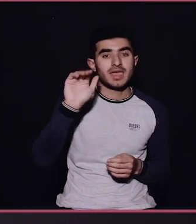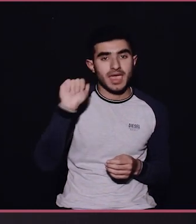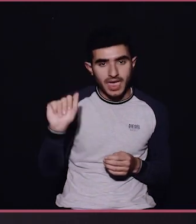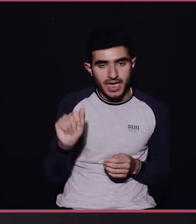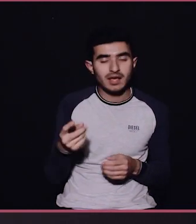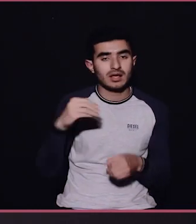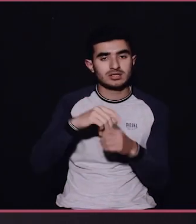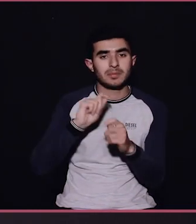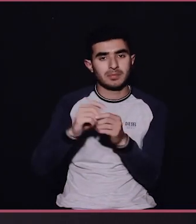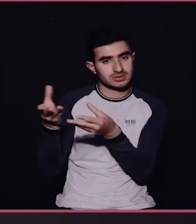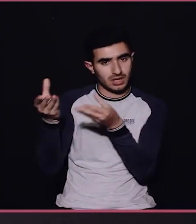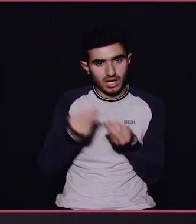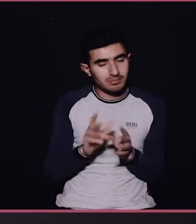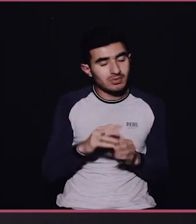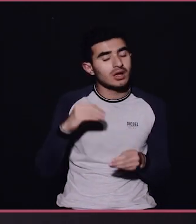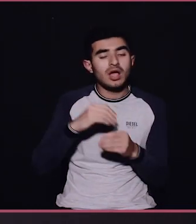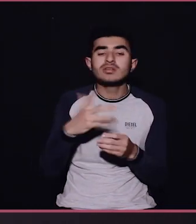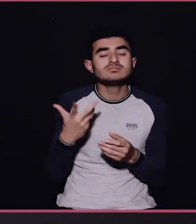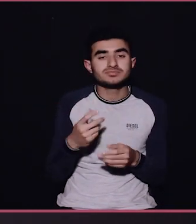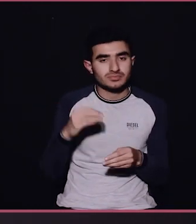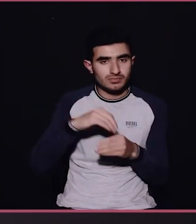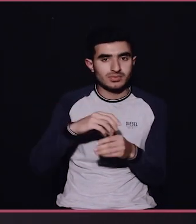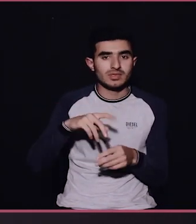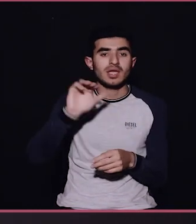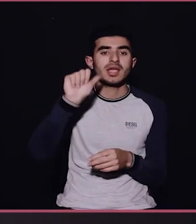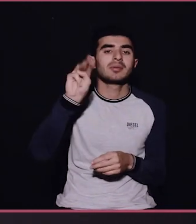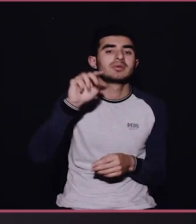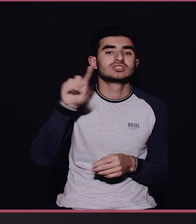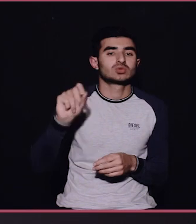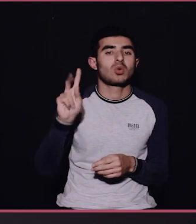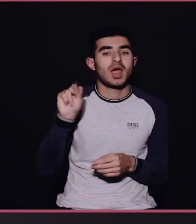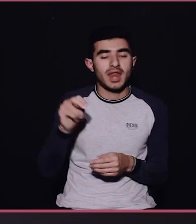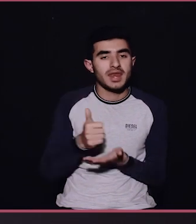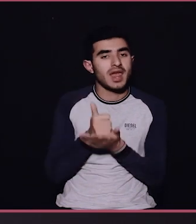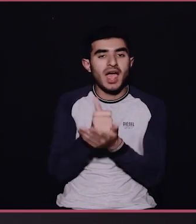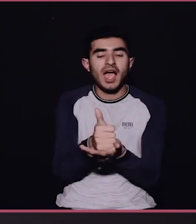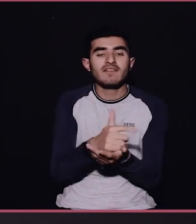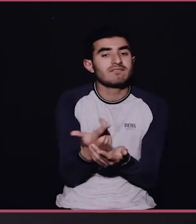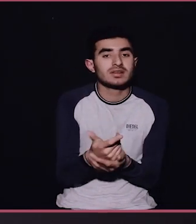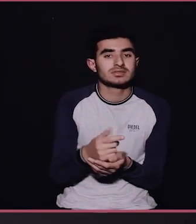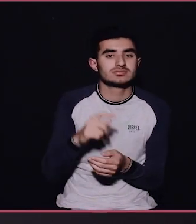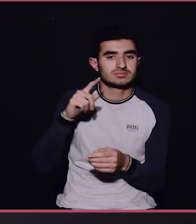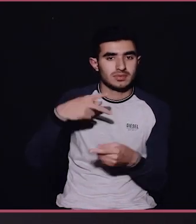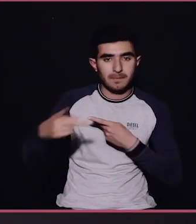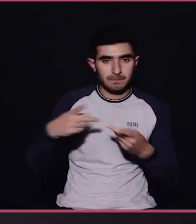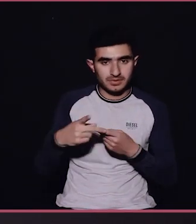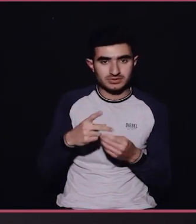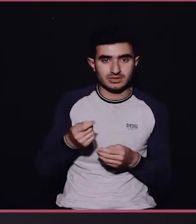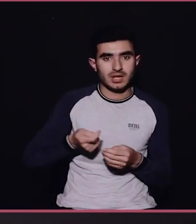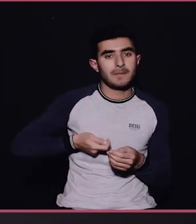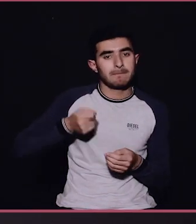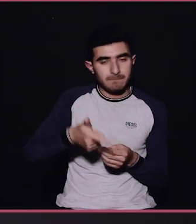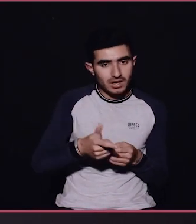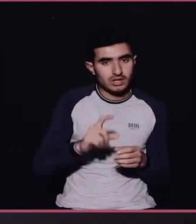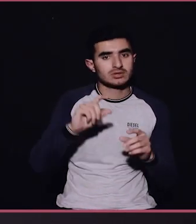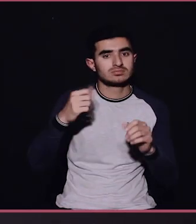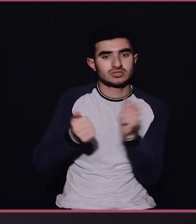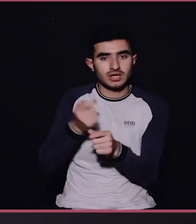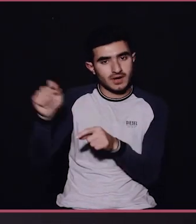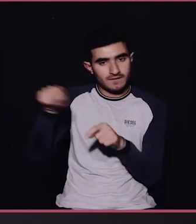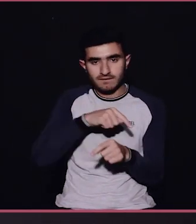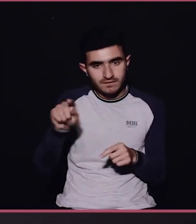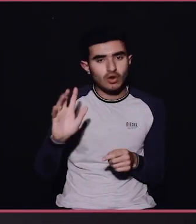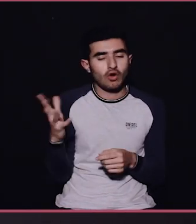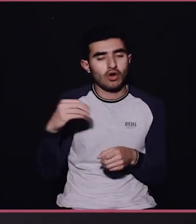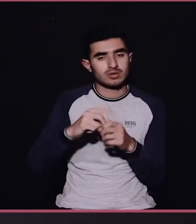इज़ नॉट अ बिग डील. असल इंसेंटिव्स Amazon के कहाँ लाया करते हैं कि जब Amazon का फुलफिलमेंट नेटवर्क पाकिस्तान के अंदर आता है, विच इज़ FBA और